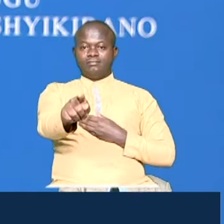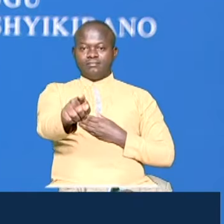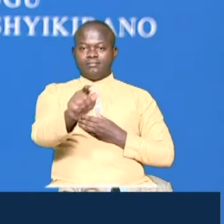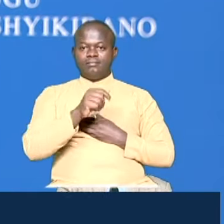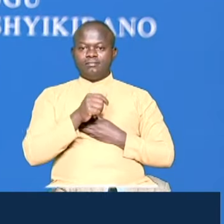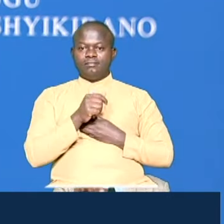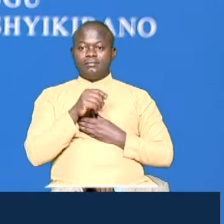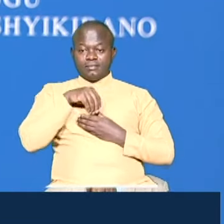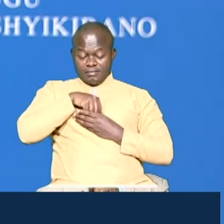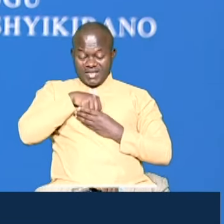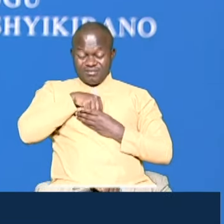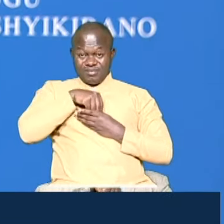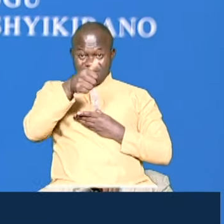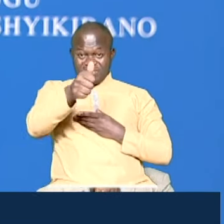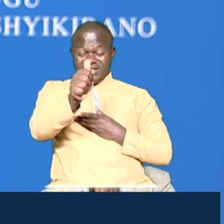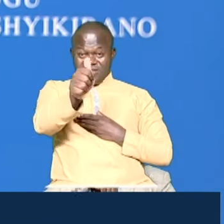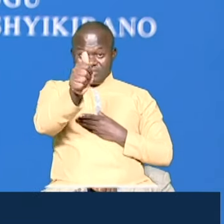biri muri imwe